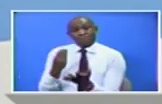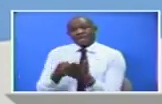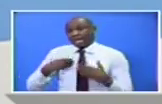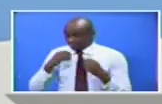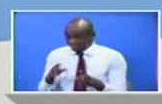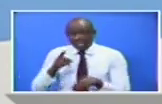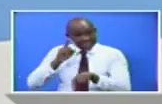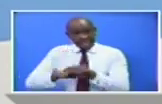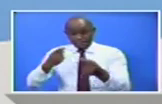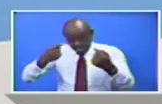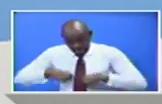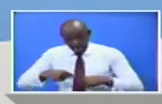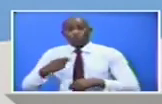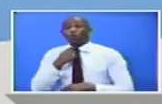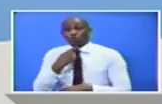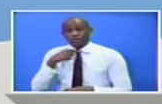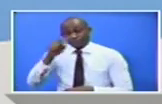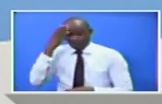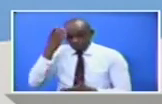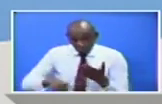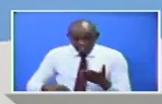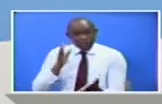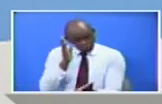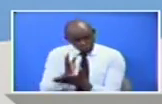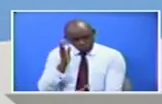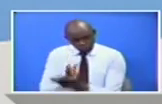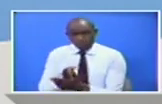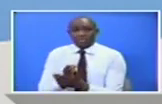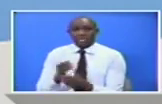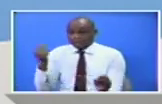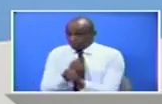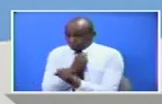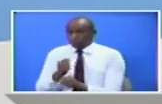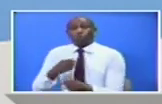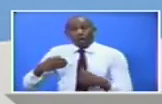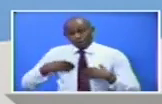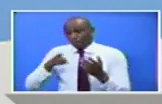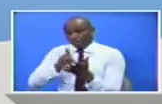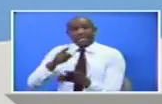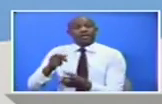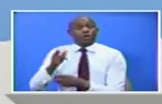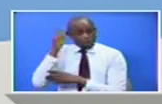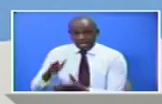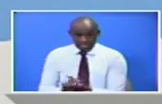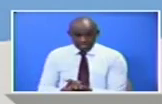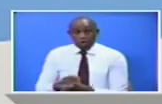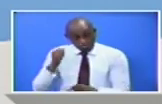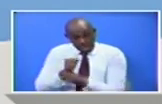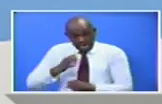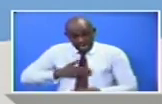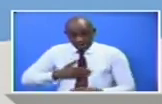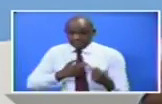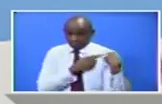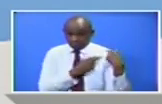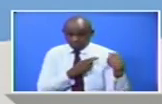wakileta ripoti kotu wanajua kabisa kabisa waizi employ any lawyer. That is our, hiyo ndio kazi ya kotu ambayo tunachukua hiyo.